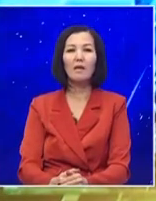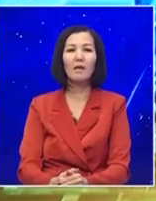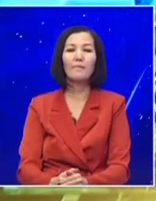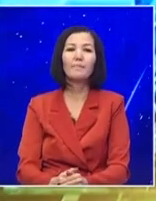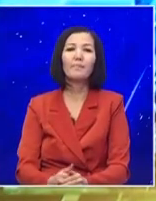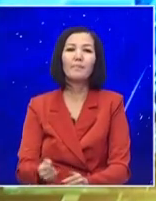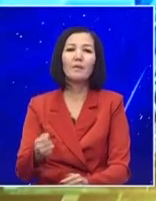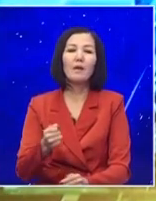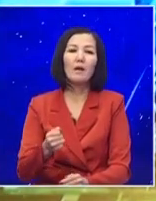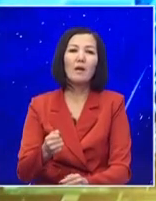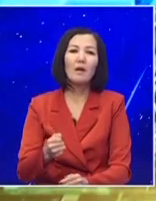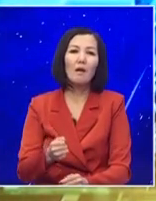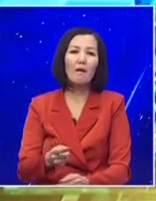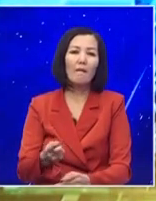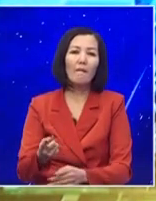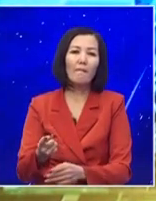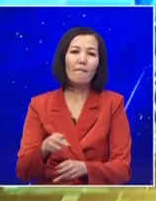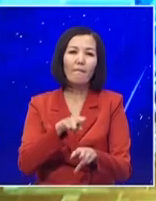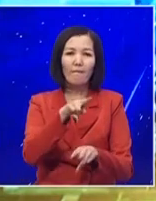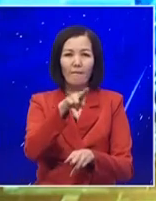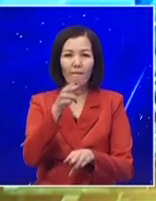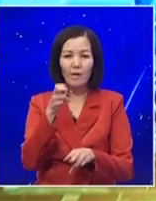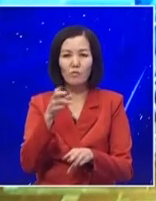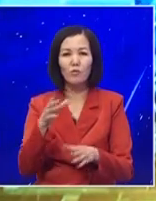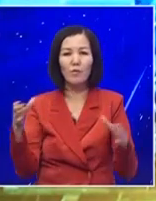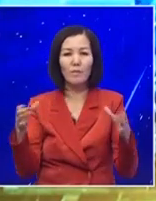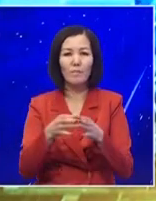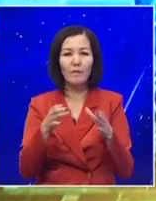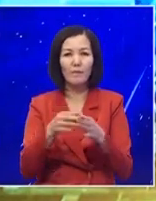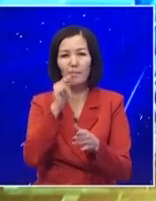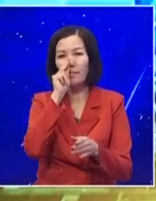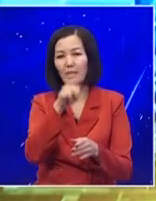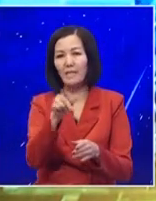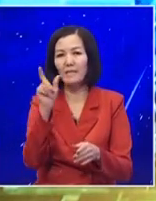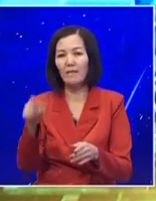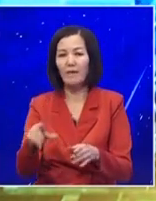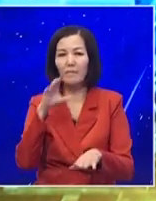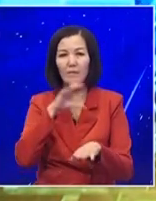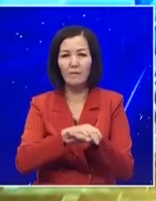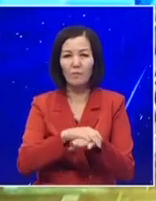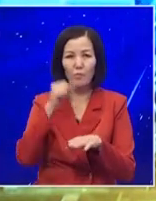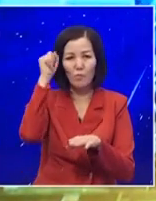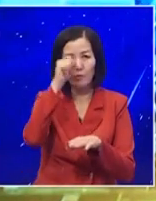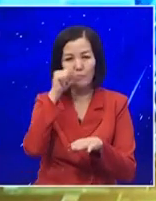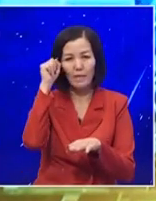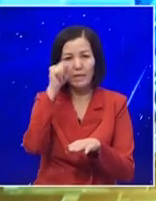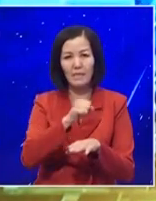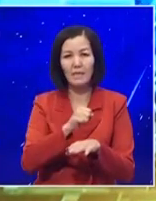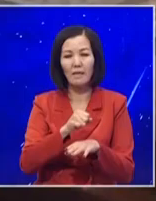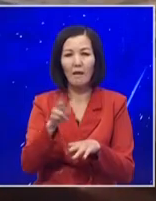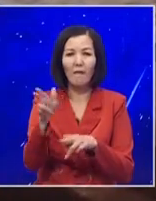Вооруженное ограбление магазина в Алматы попало на видео. Подозреваемый гражданин Узбекистана задержан. Как видно из